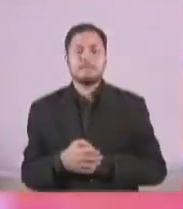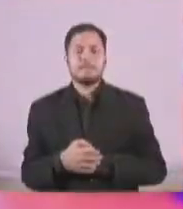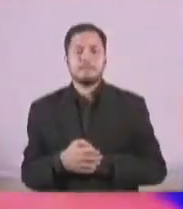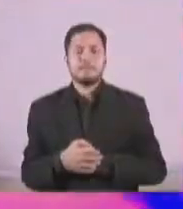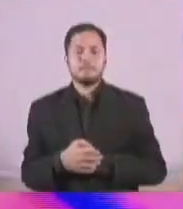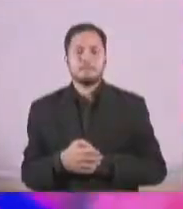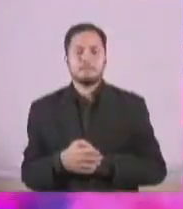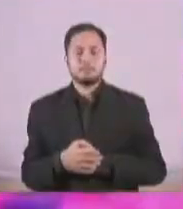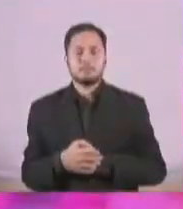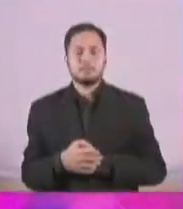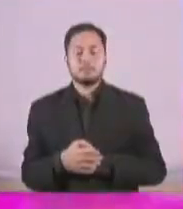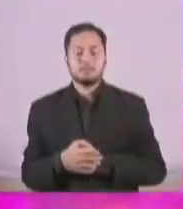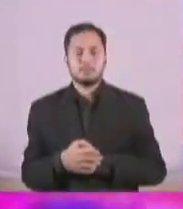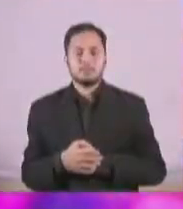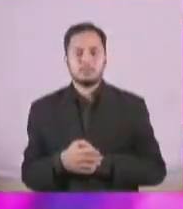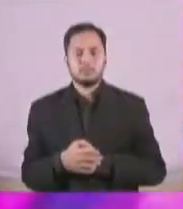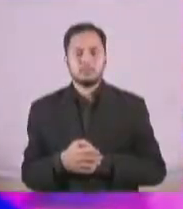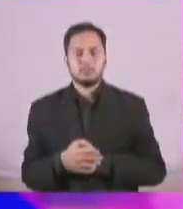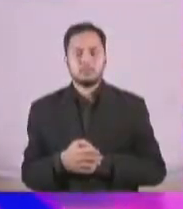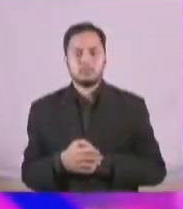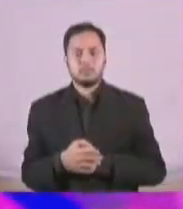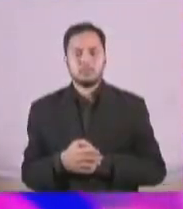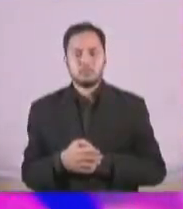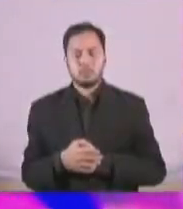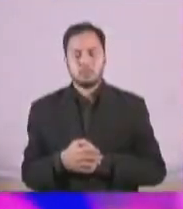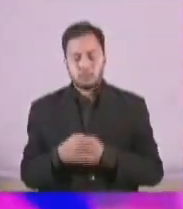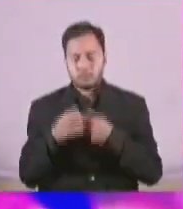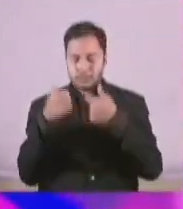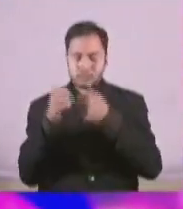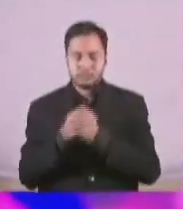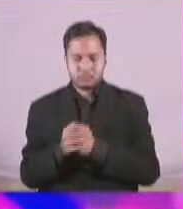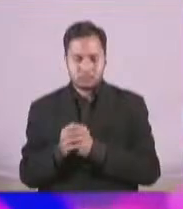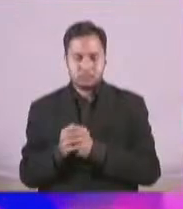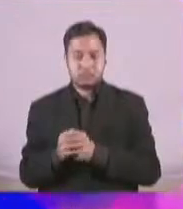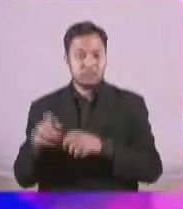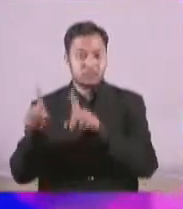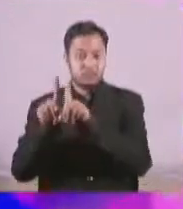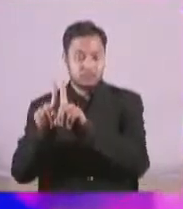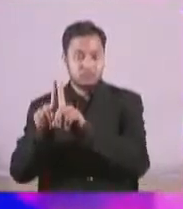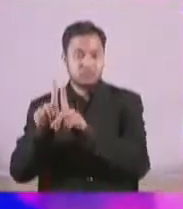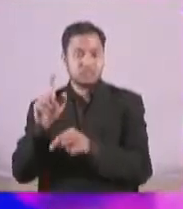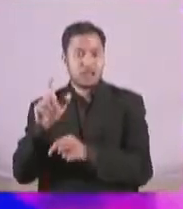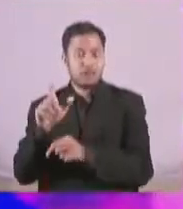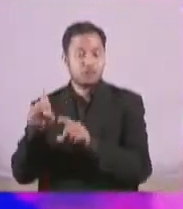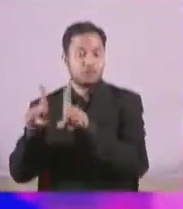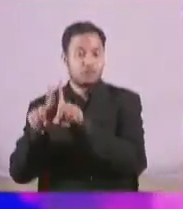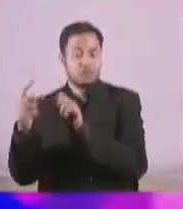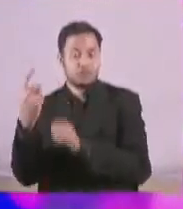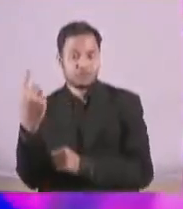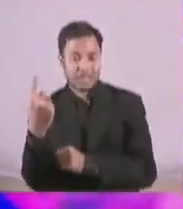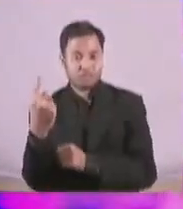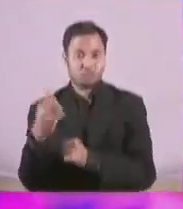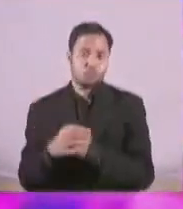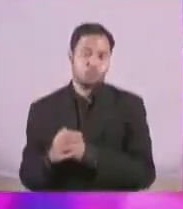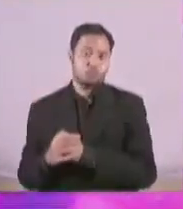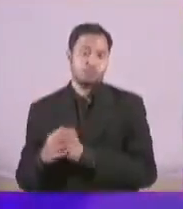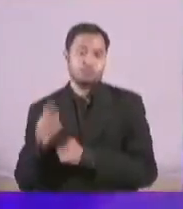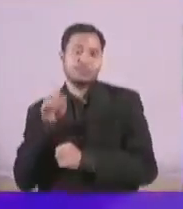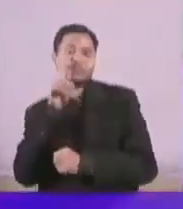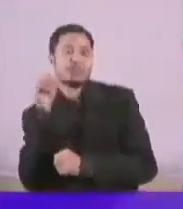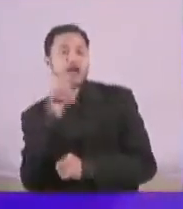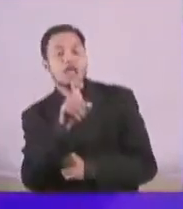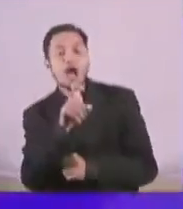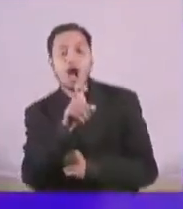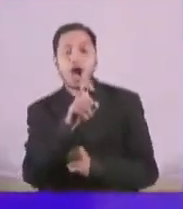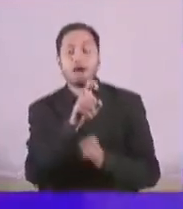Langsung saja kami silakan kepada calon gubernur nomor urut 1 memberikan pertanyaan kepada pasangan nomor urut 2. Waktu Anda 2